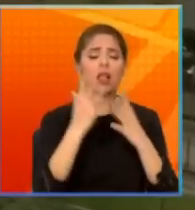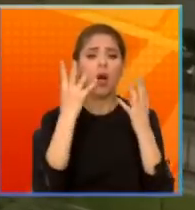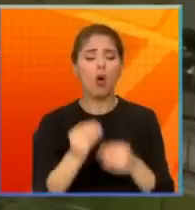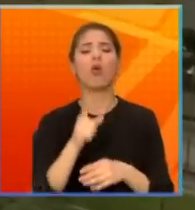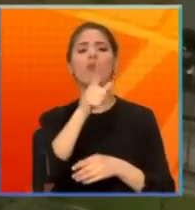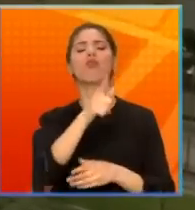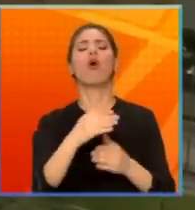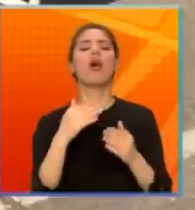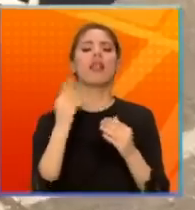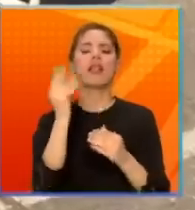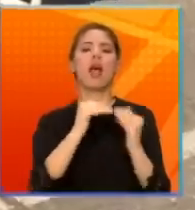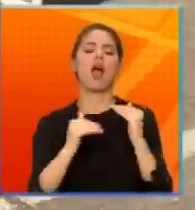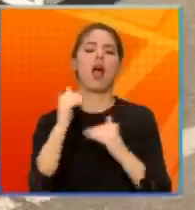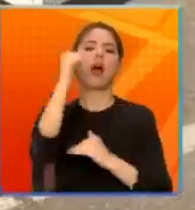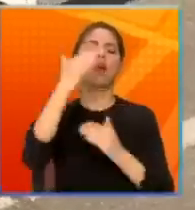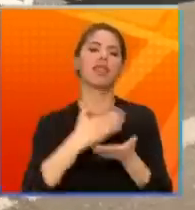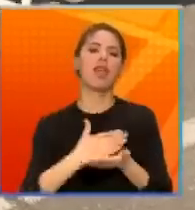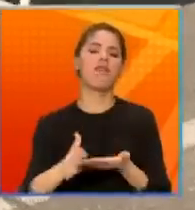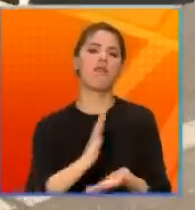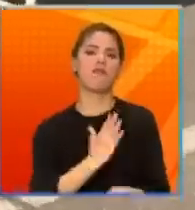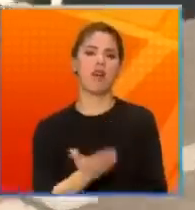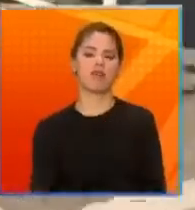artış göstermeye devam ediyor.